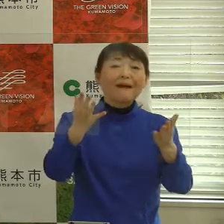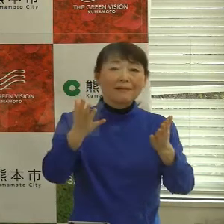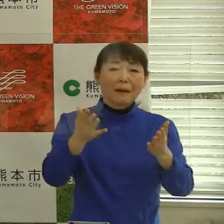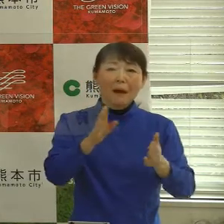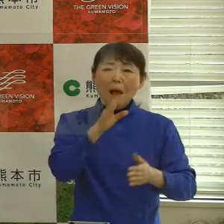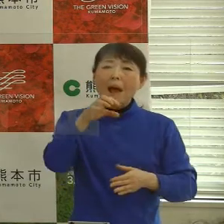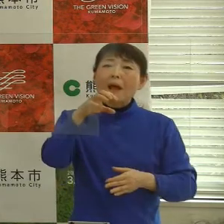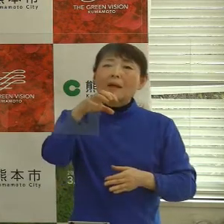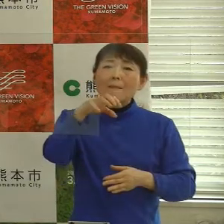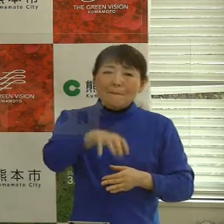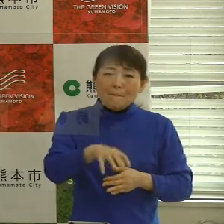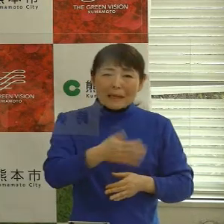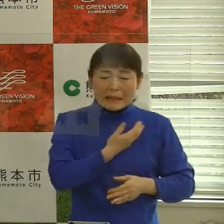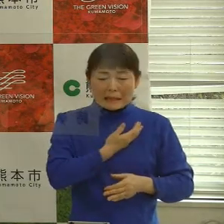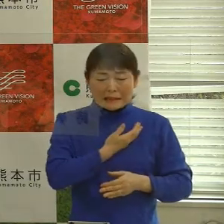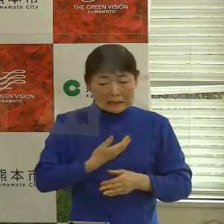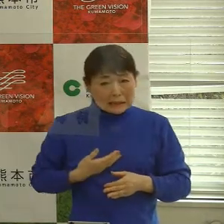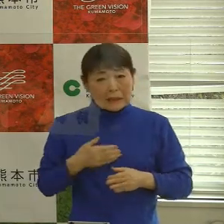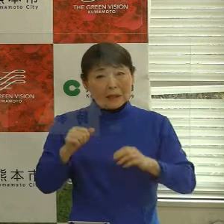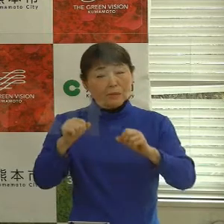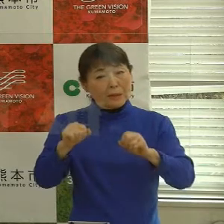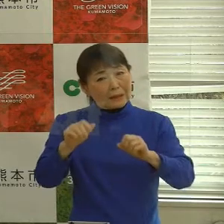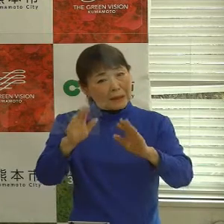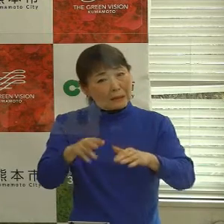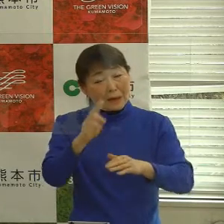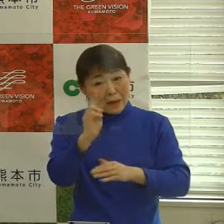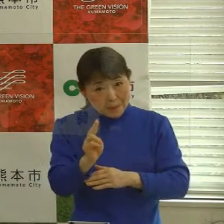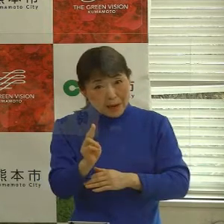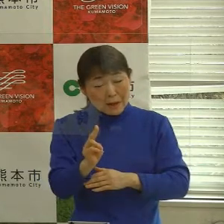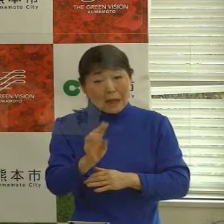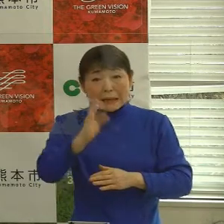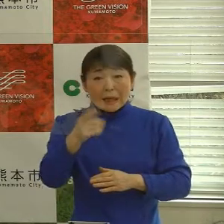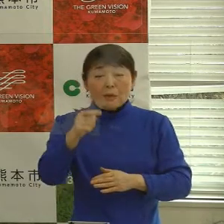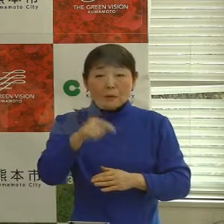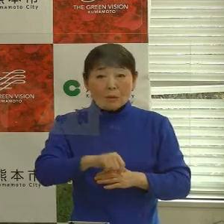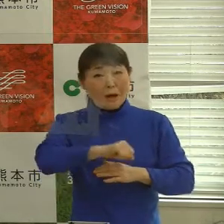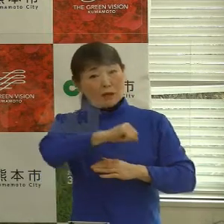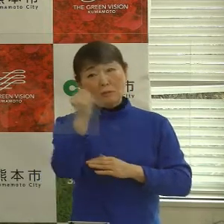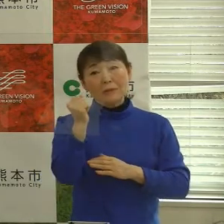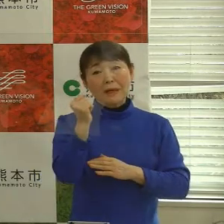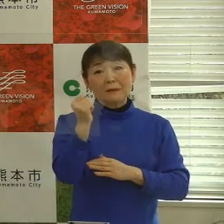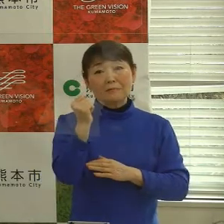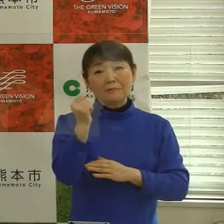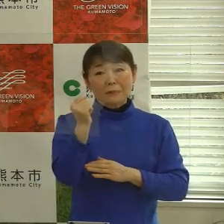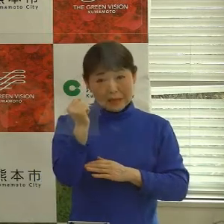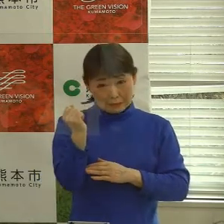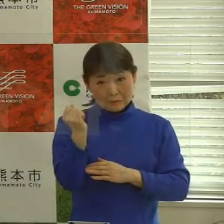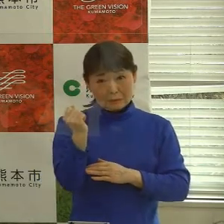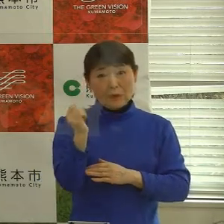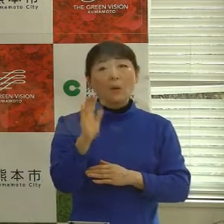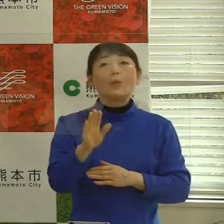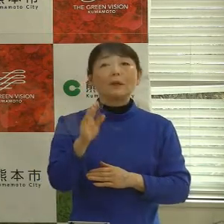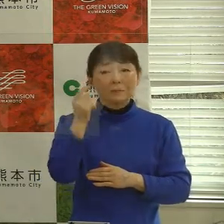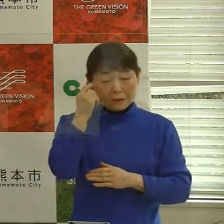仕方なくやってたという可能性もあります。で、それはやはり許されるものではないので、こうしたことは改める